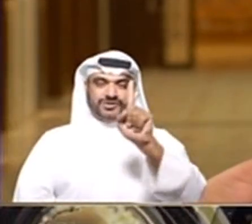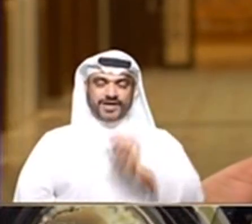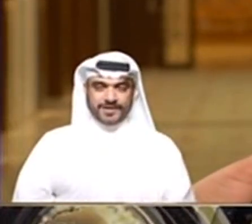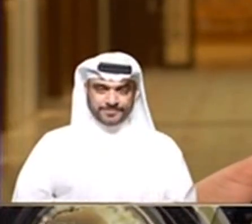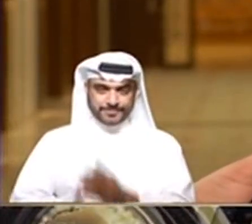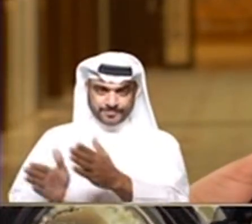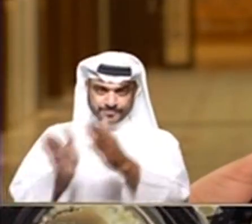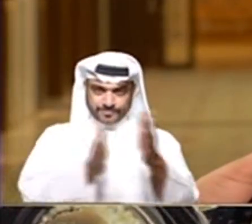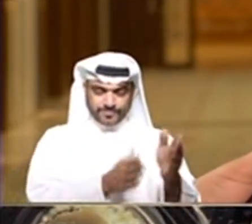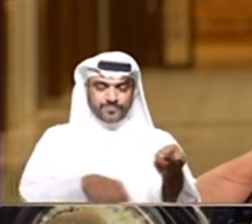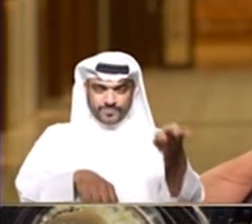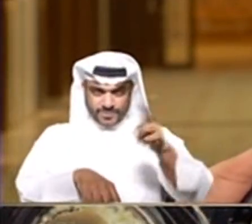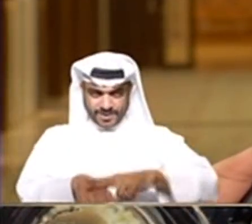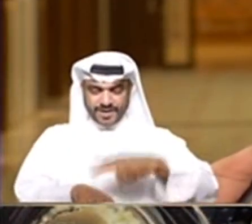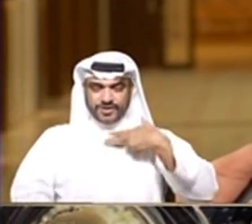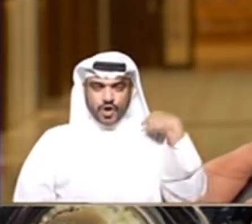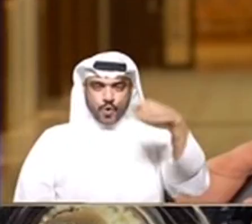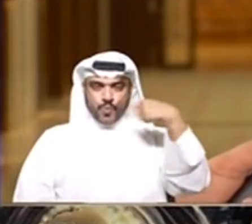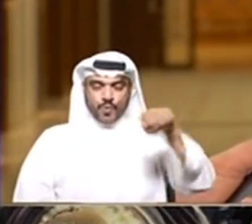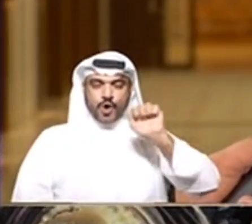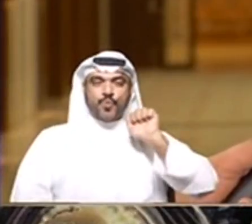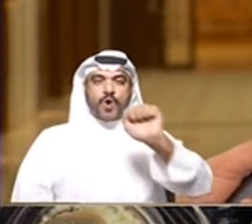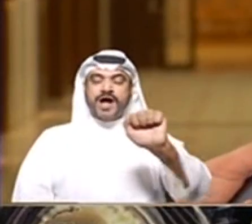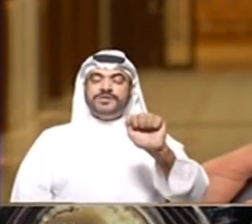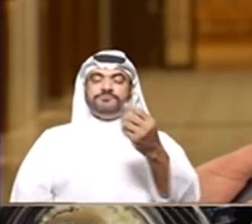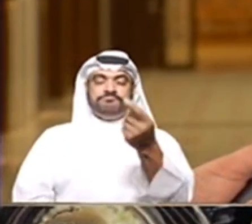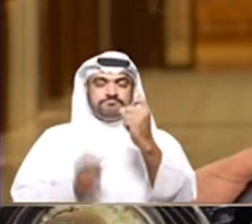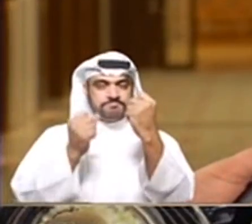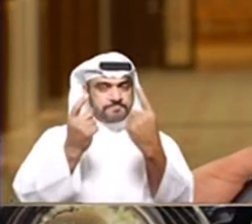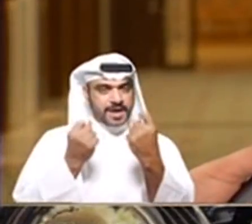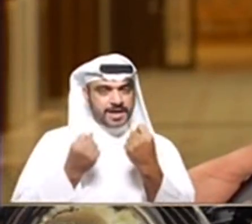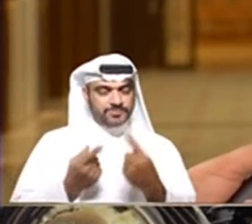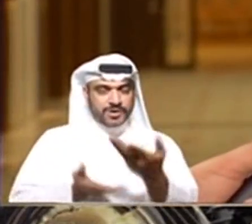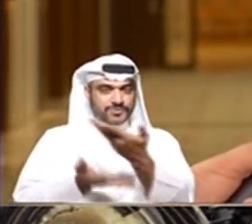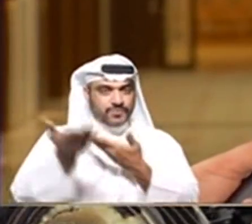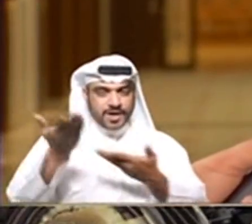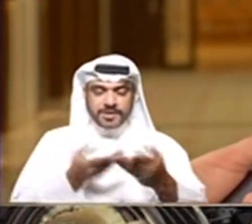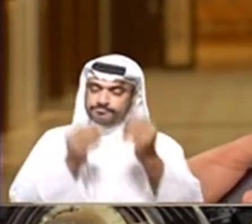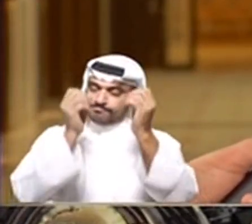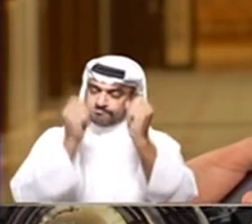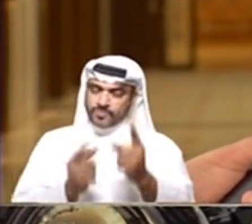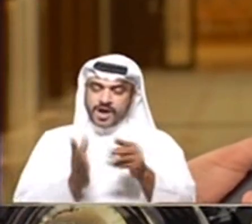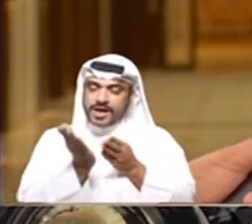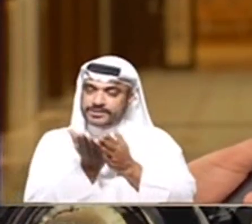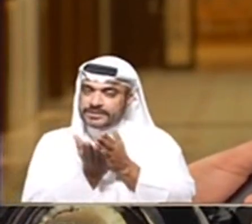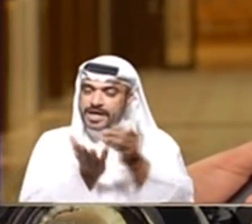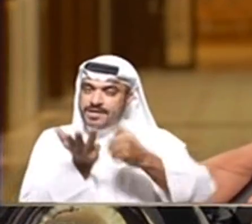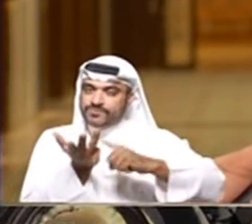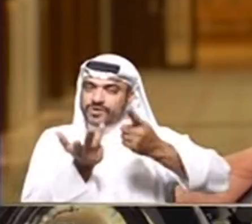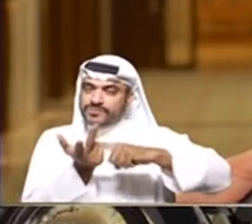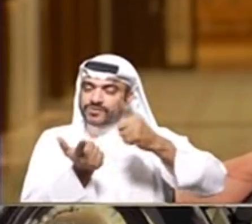الله. وفي نفس الوقت الأخت الوزير تتخذ كافة الإجراءات واتخذت كافة الإجراءات